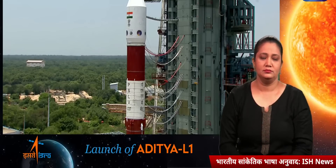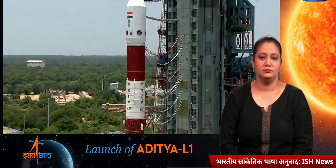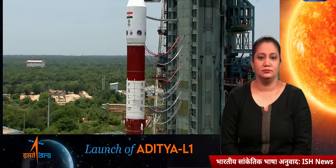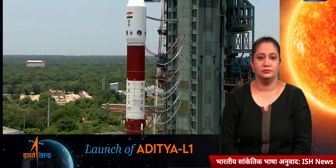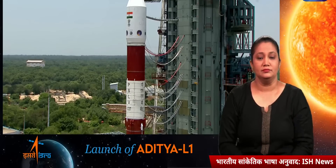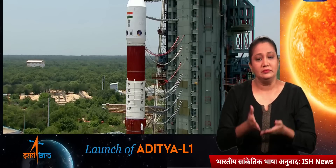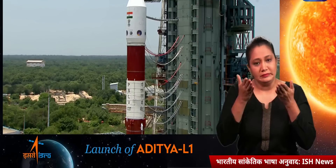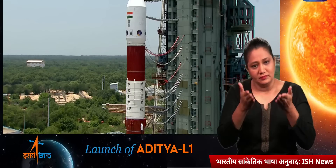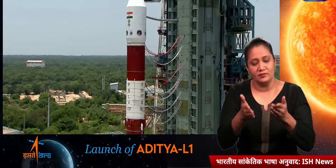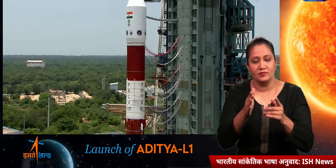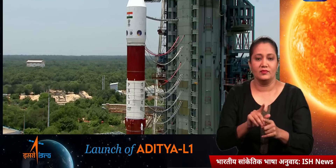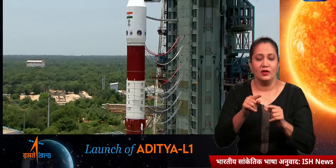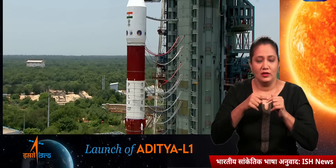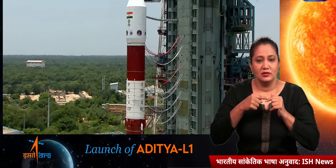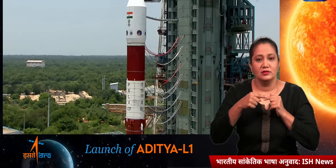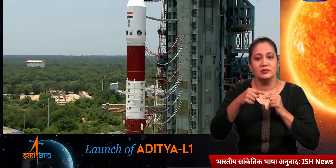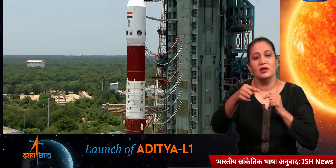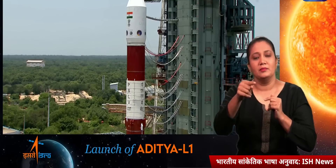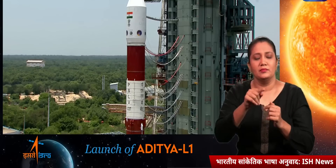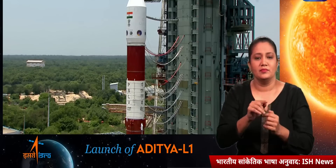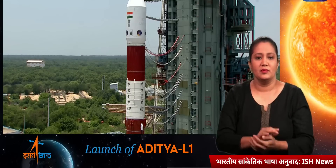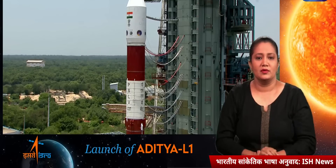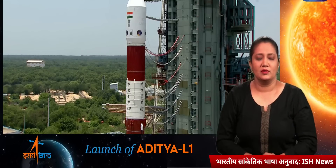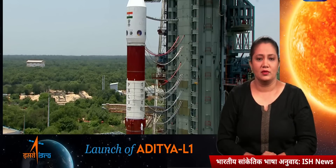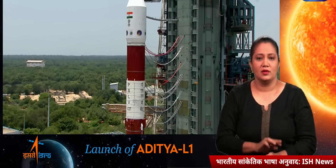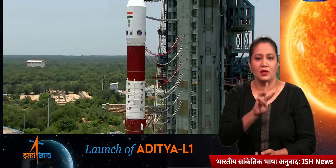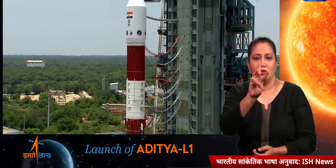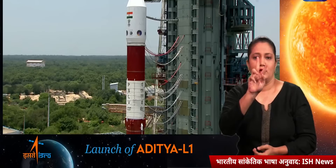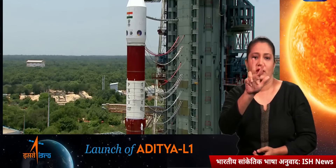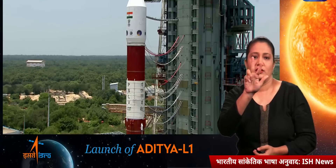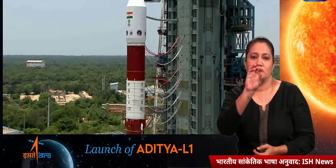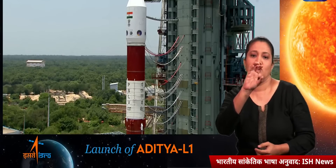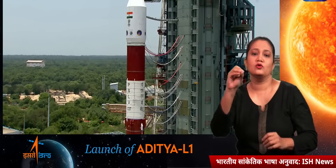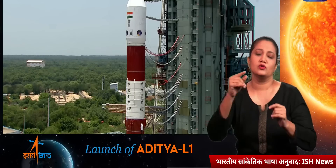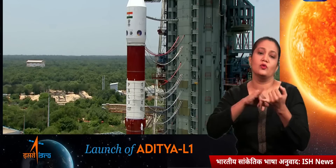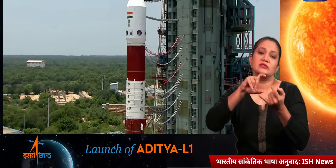इस तरह पूरे मिशन में लगभग 3800 सेकेंड का समय लगेगा।